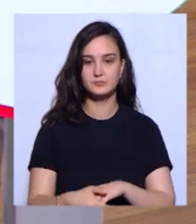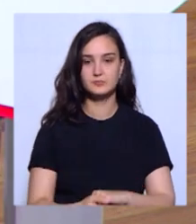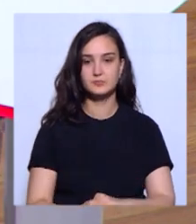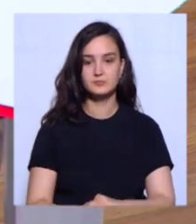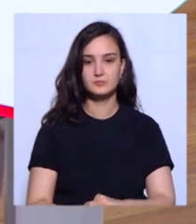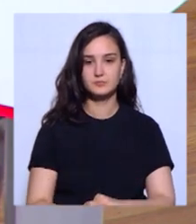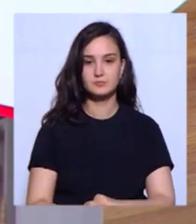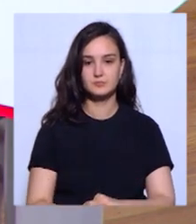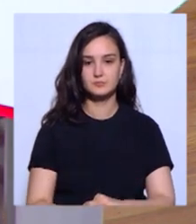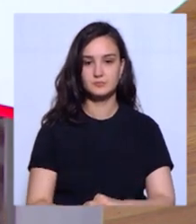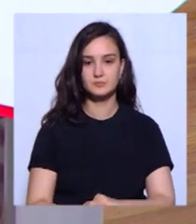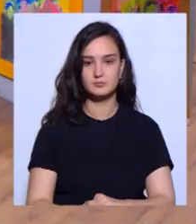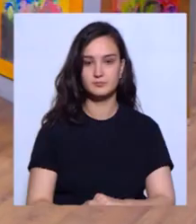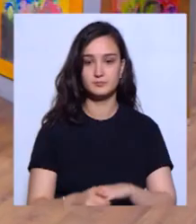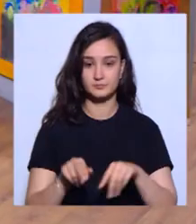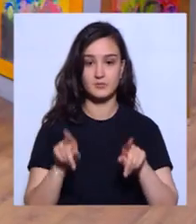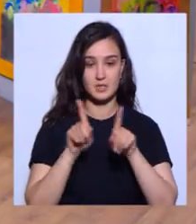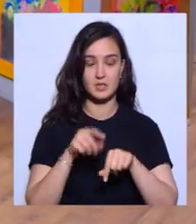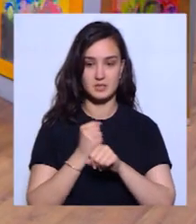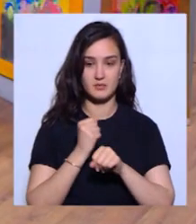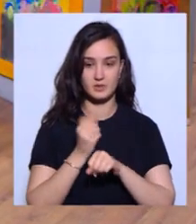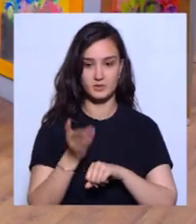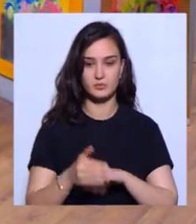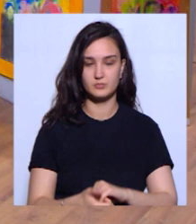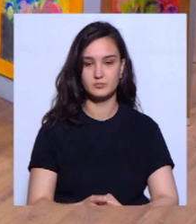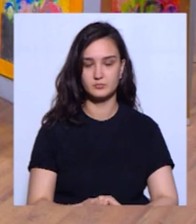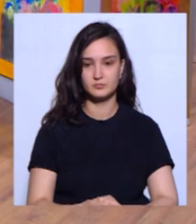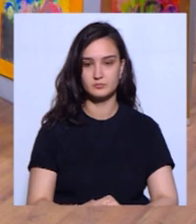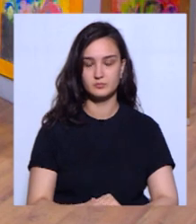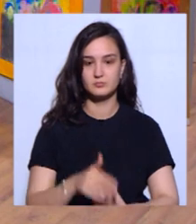და აქაც გავაკეთეთ. აა, ბევრი, ბევრი.